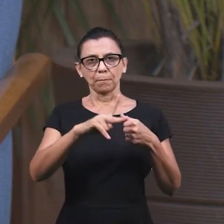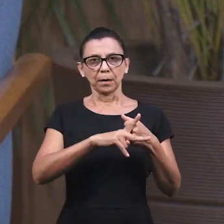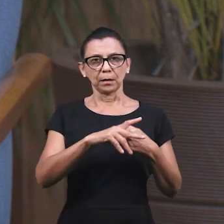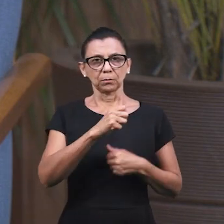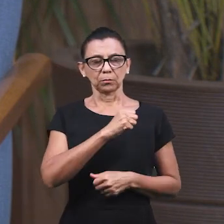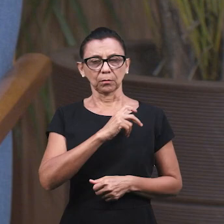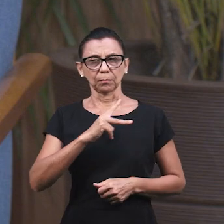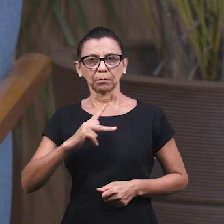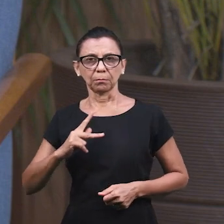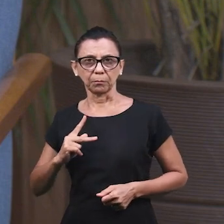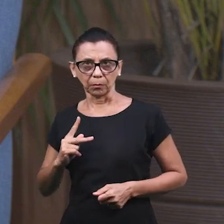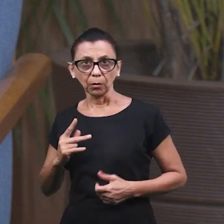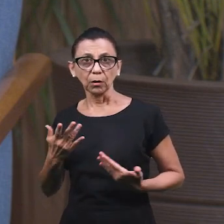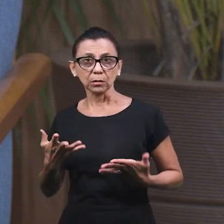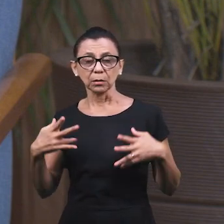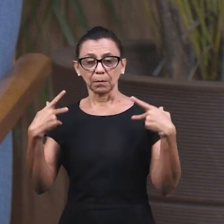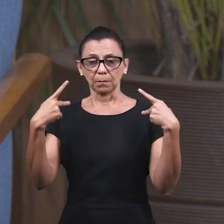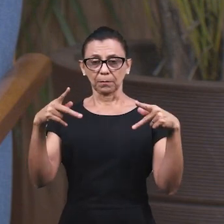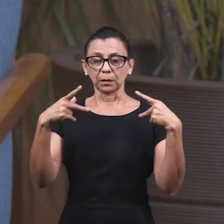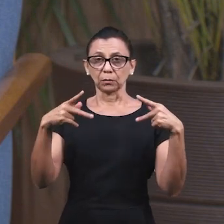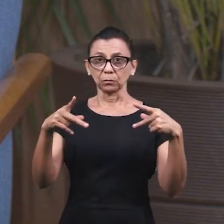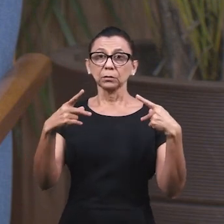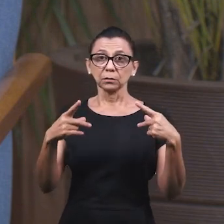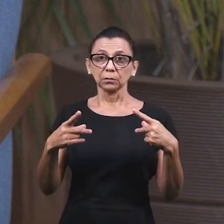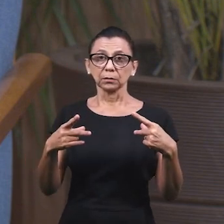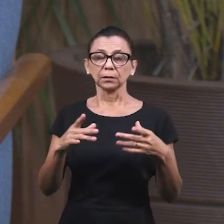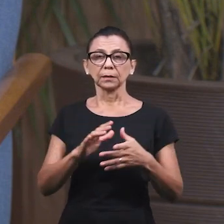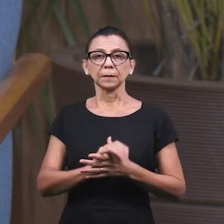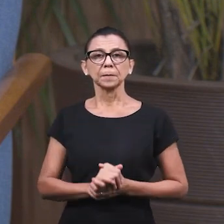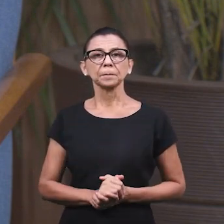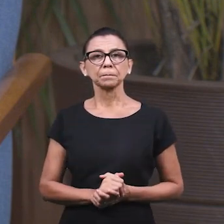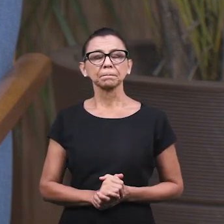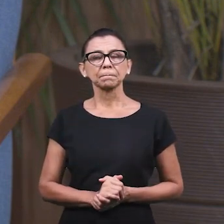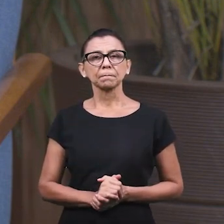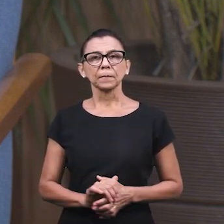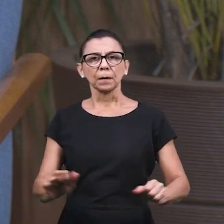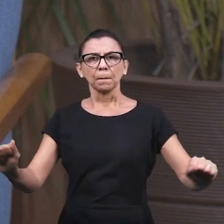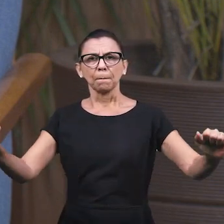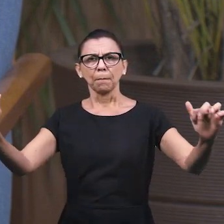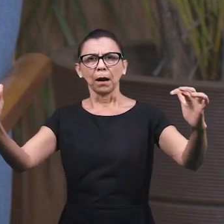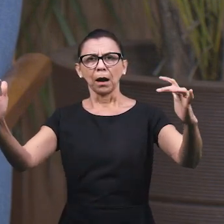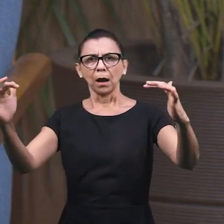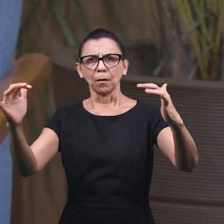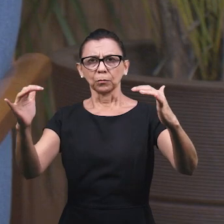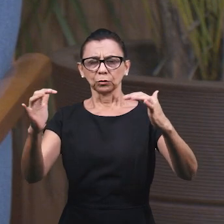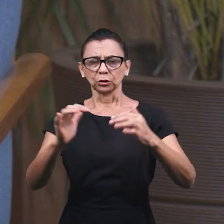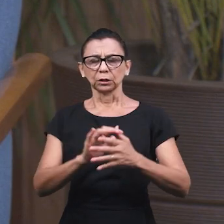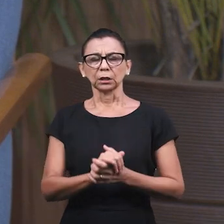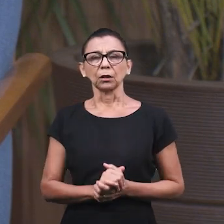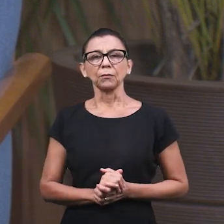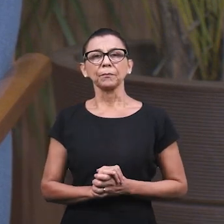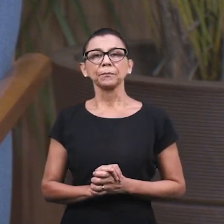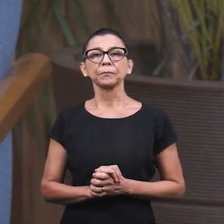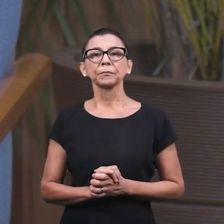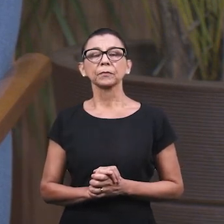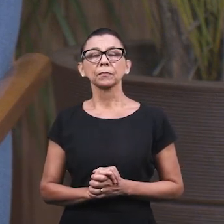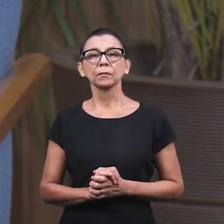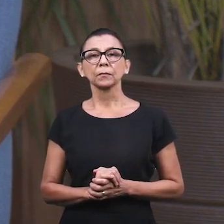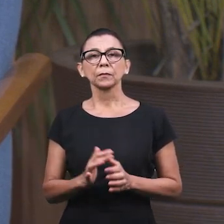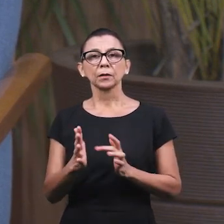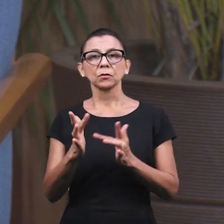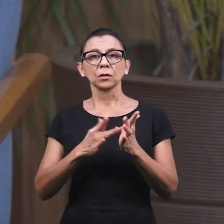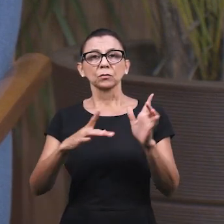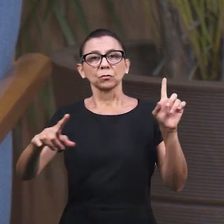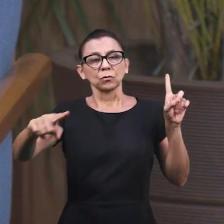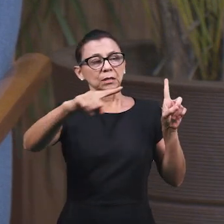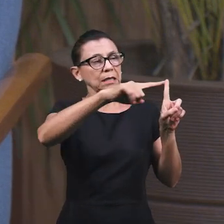dans un scénario où une grande multitude a vu Jésus mourir, a vu la